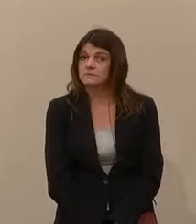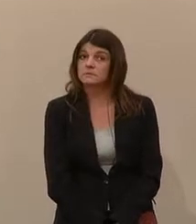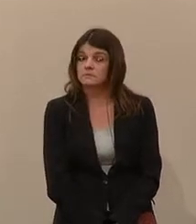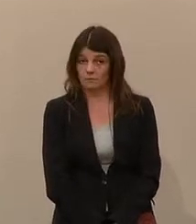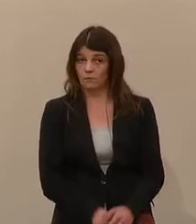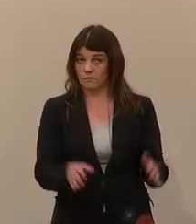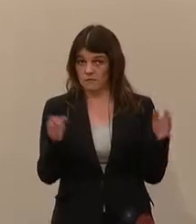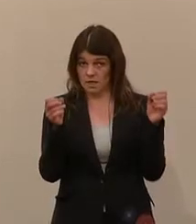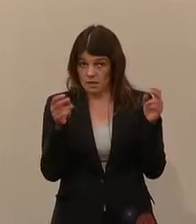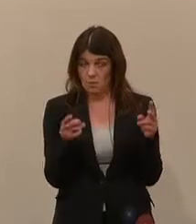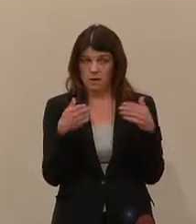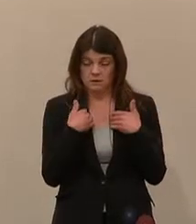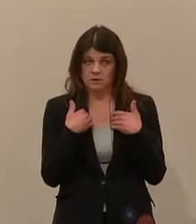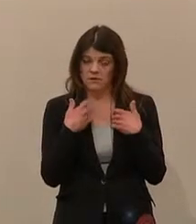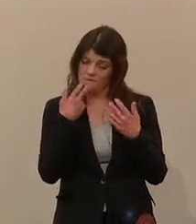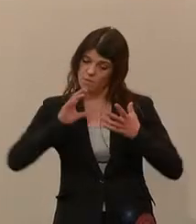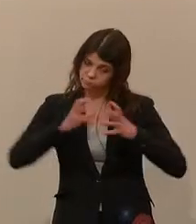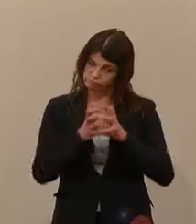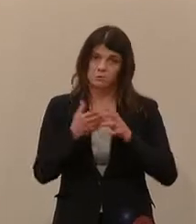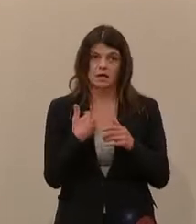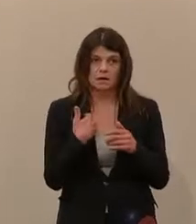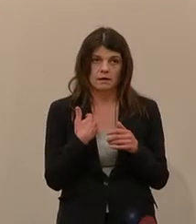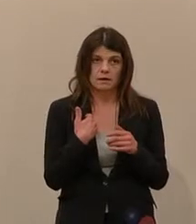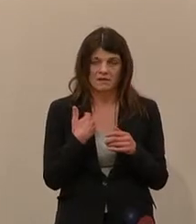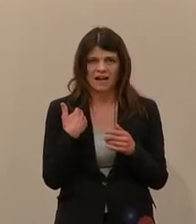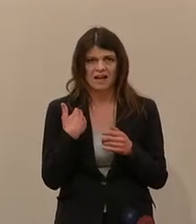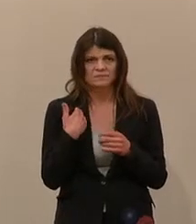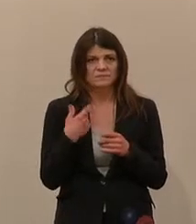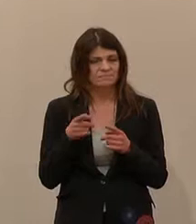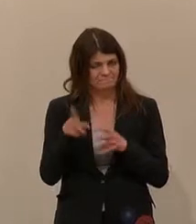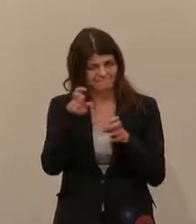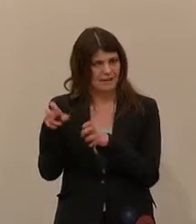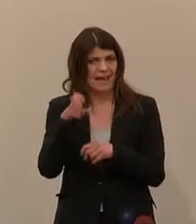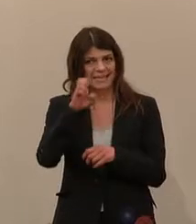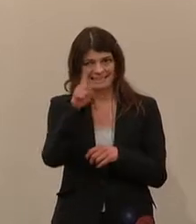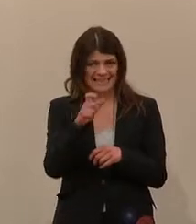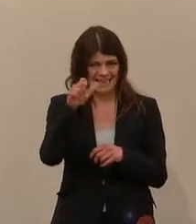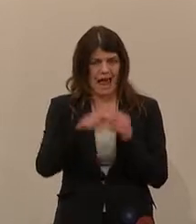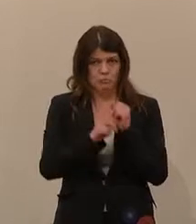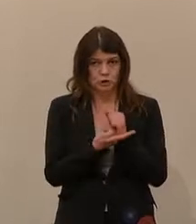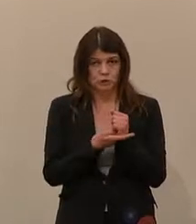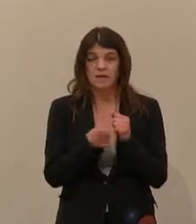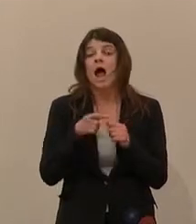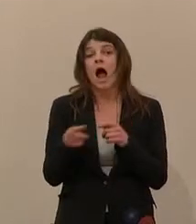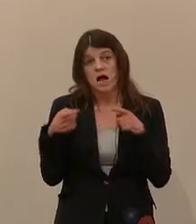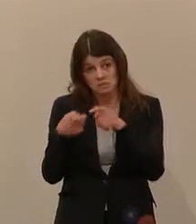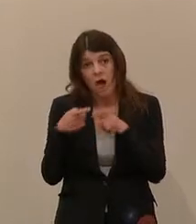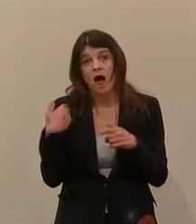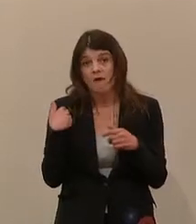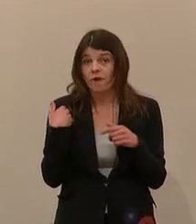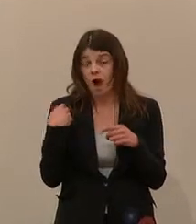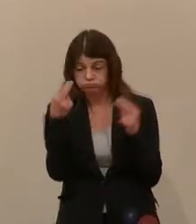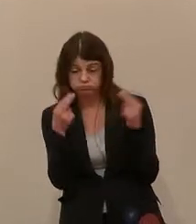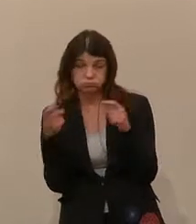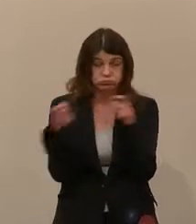Ich werde versuchen, mich kurz zu fassen, was jetzt das EZA-Budget betrifft. Ja, die Diskussionen waren sehr kontrovers und